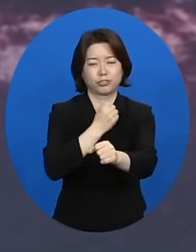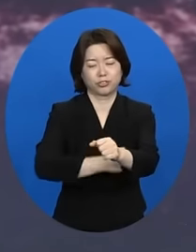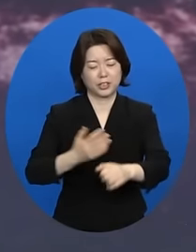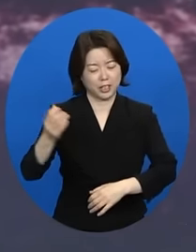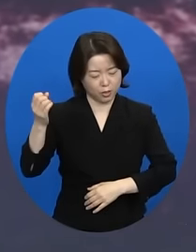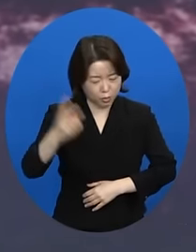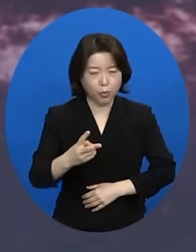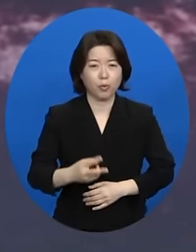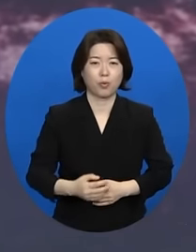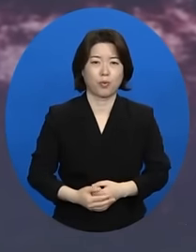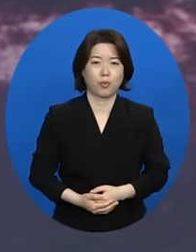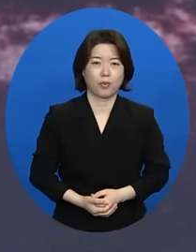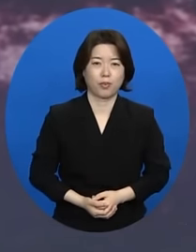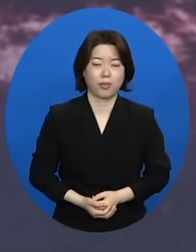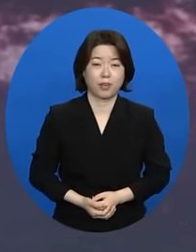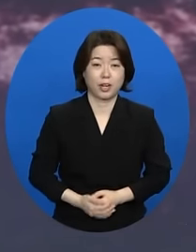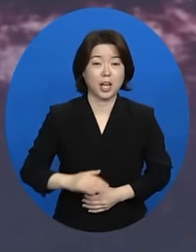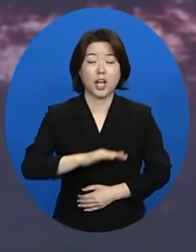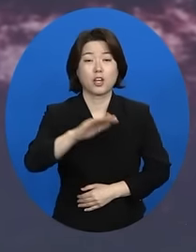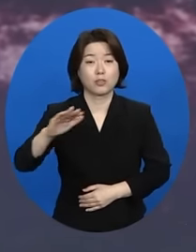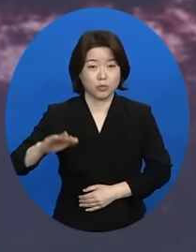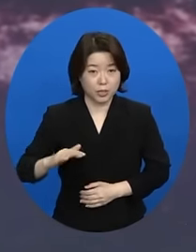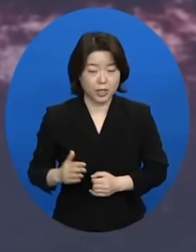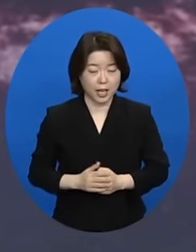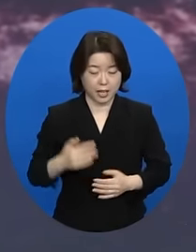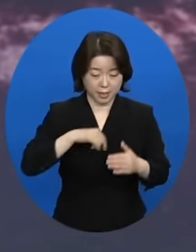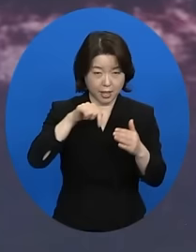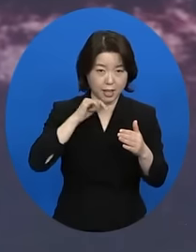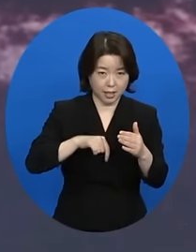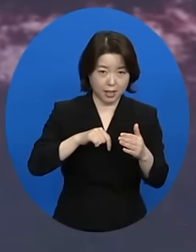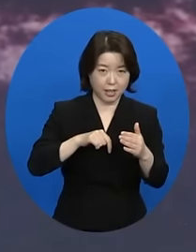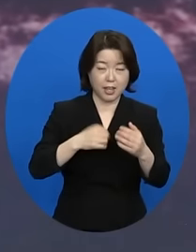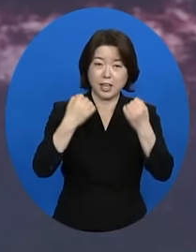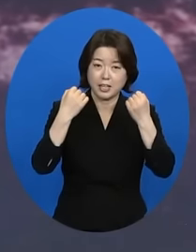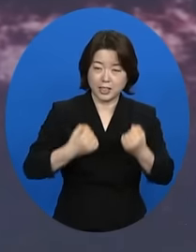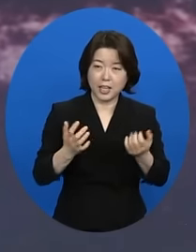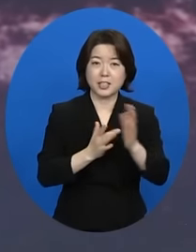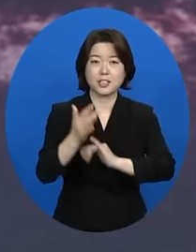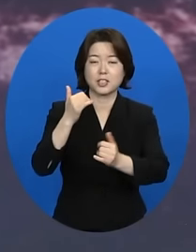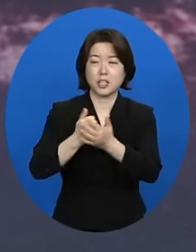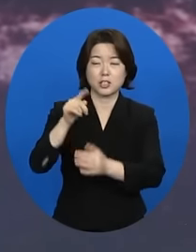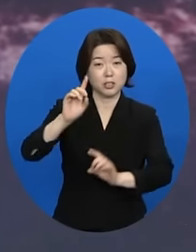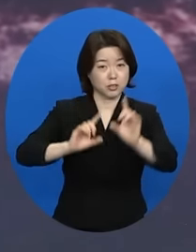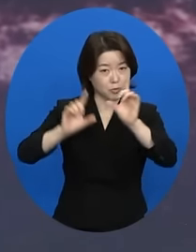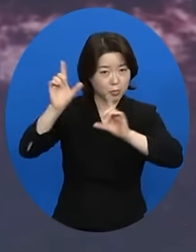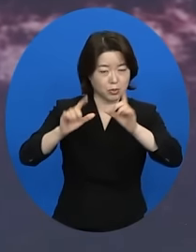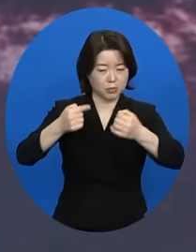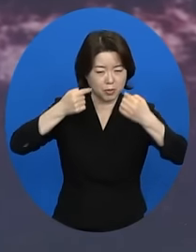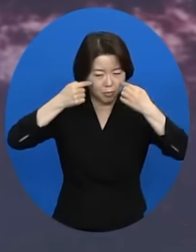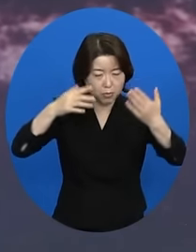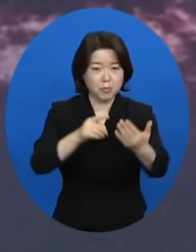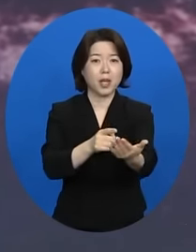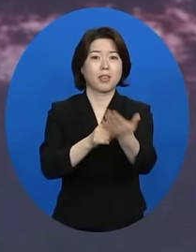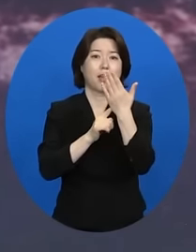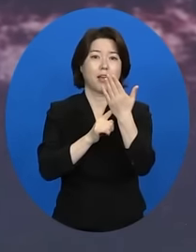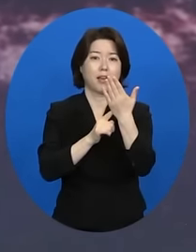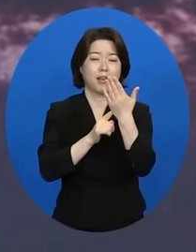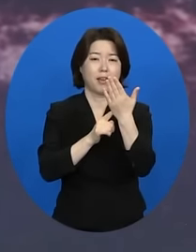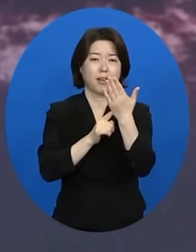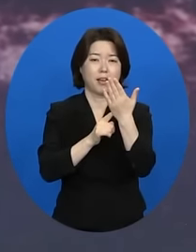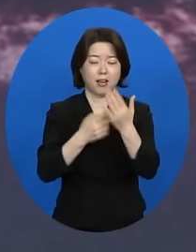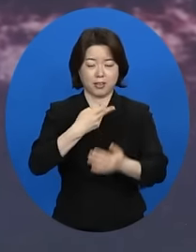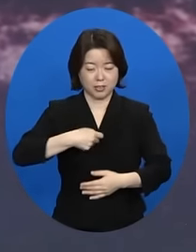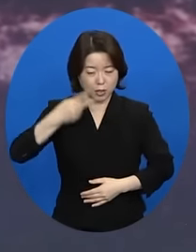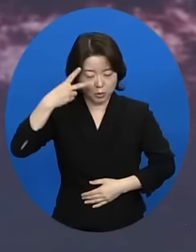합니다. 우리가 우리 안에 계신 예수님의 그 모습이 분명하게 나타나기를 사도